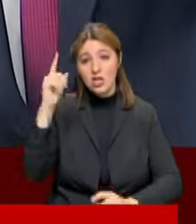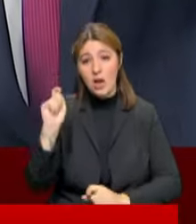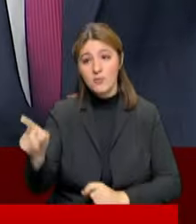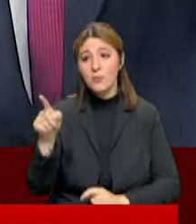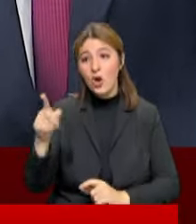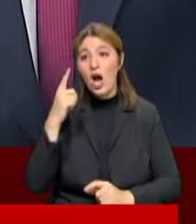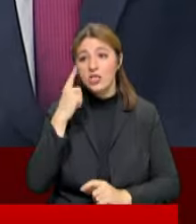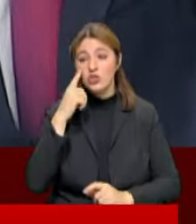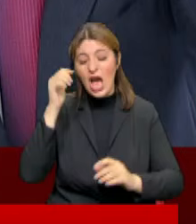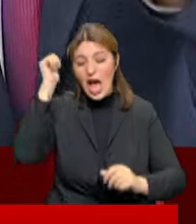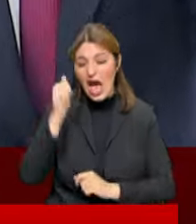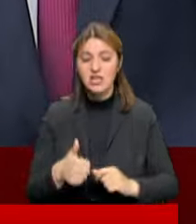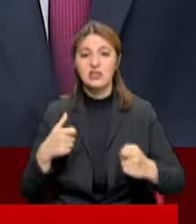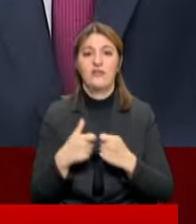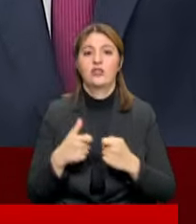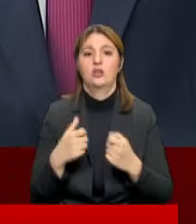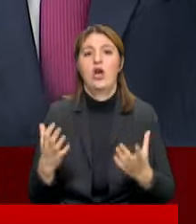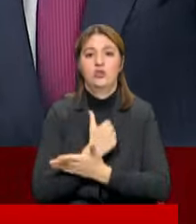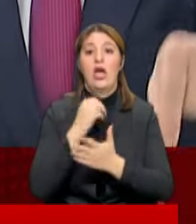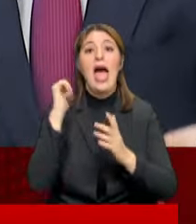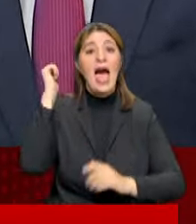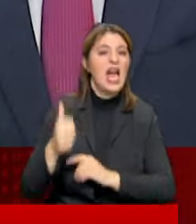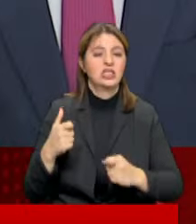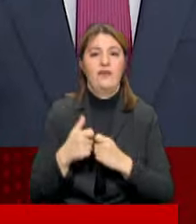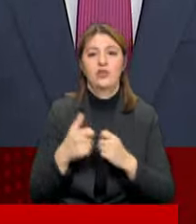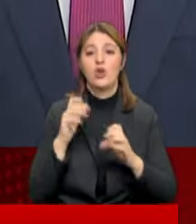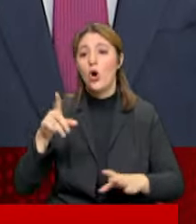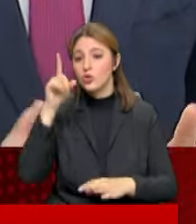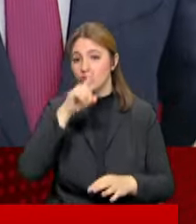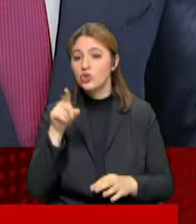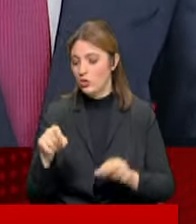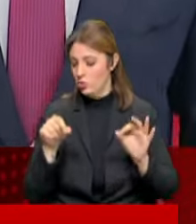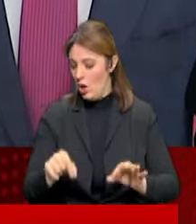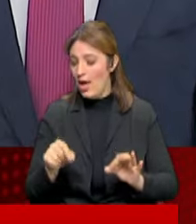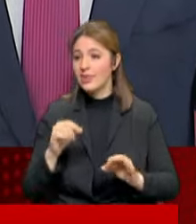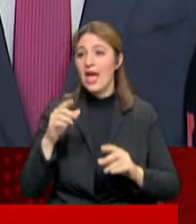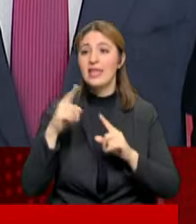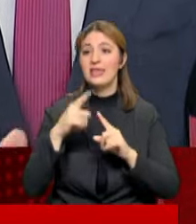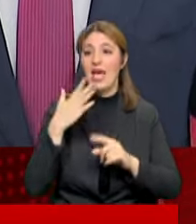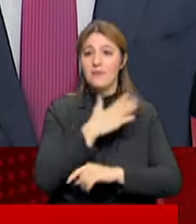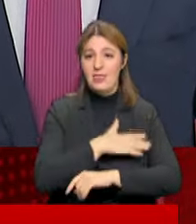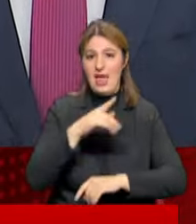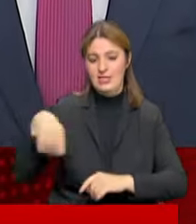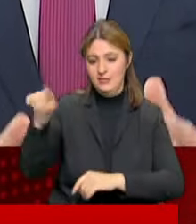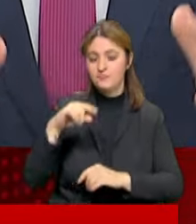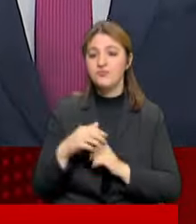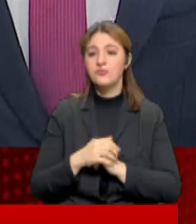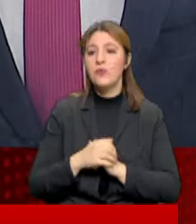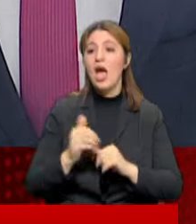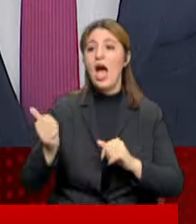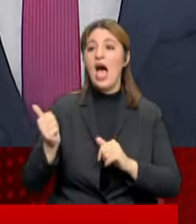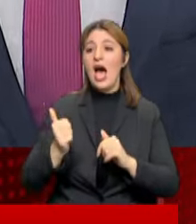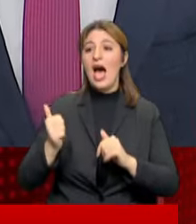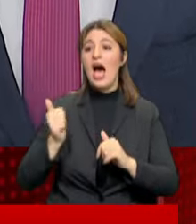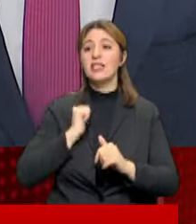Atatürk yattığı yerden her Savaşı kazanıyor her Savaşı kazanıyor Onun için şu anda teğmenlerin teğmenler askerlik